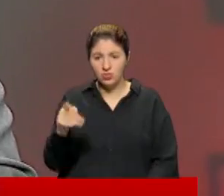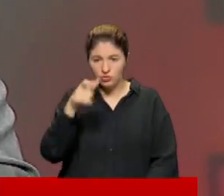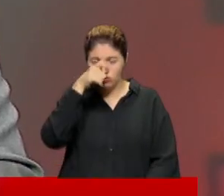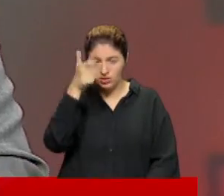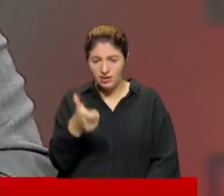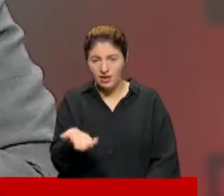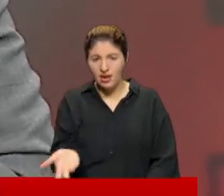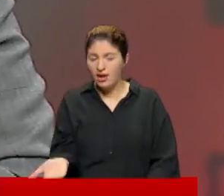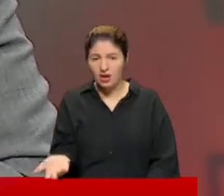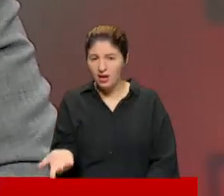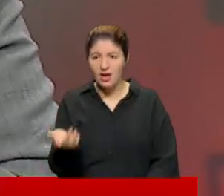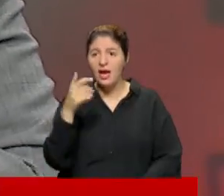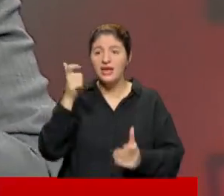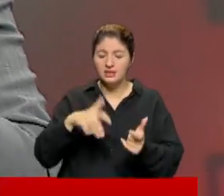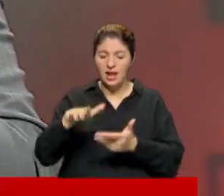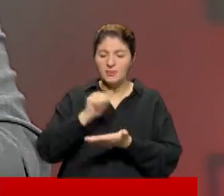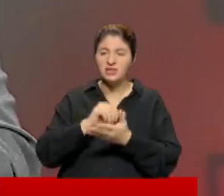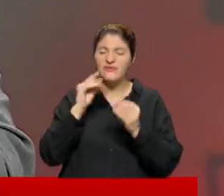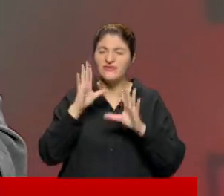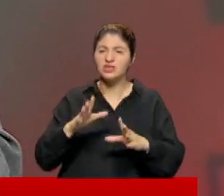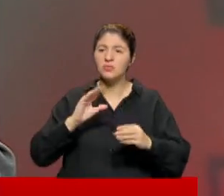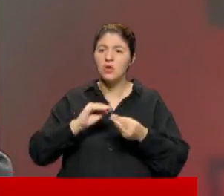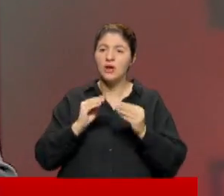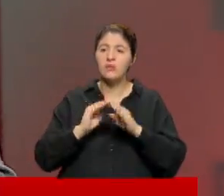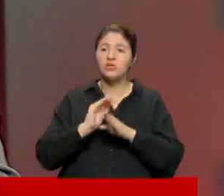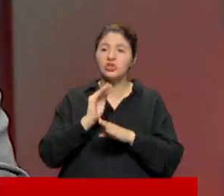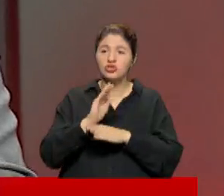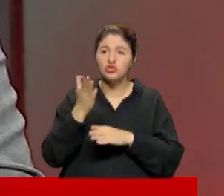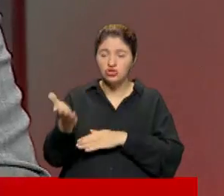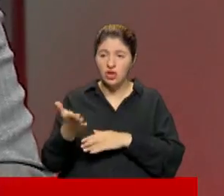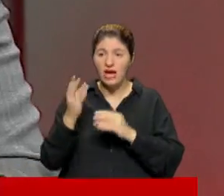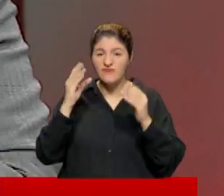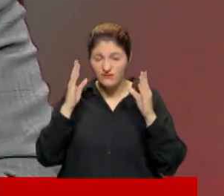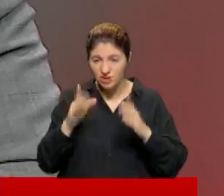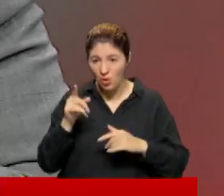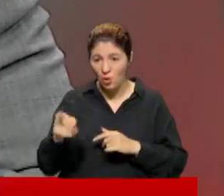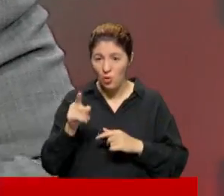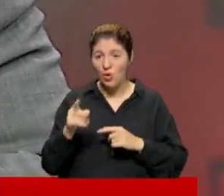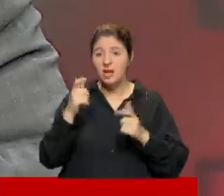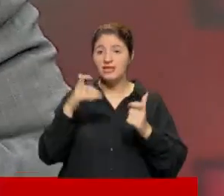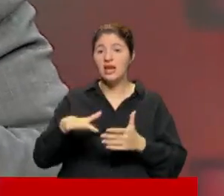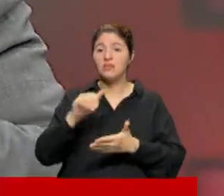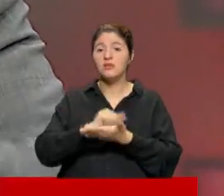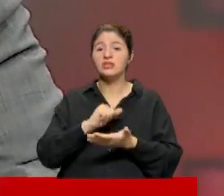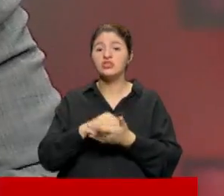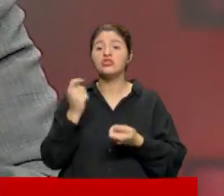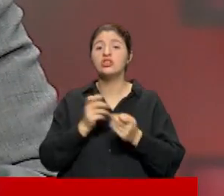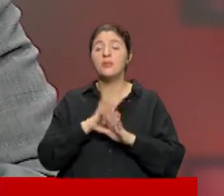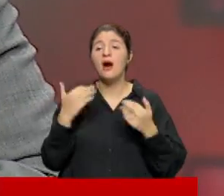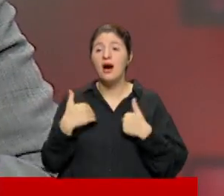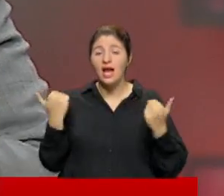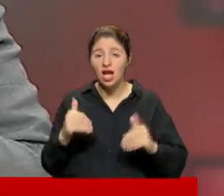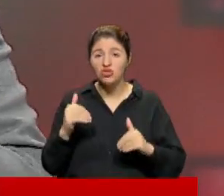ülkede ve yerel basın bundan en fazla mağduriyeti yerel basın yaşayacak yerel basın çalışamaz hale